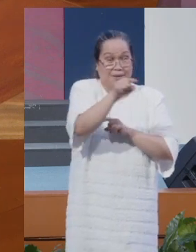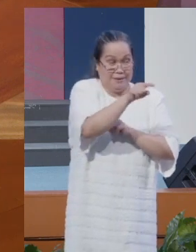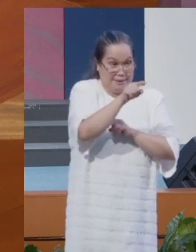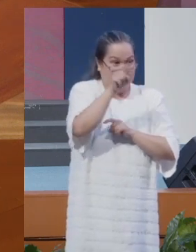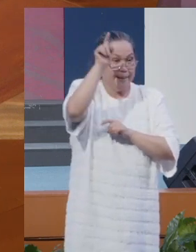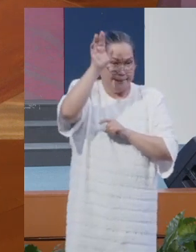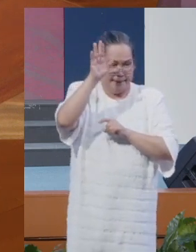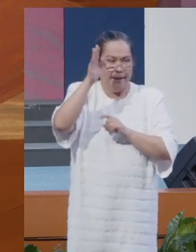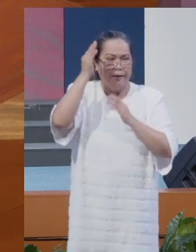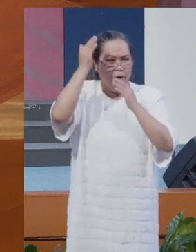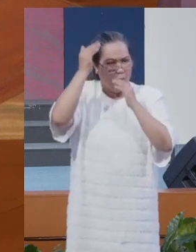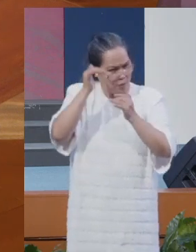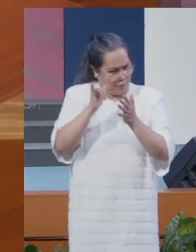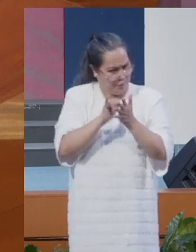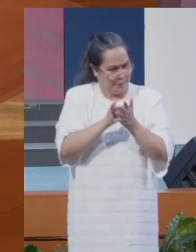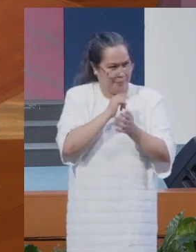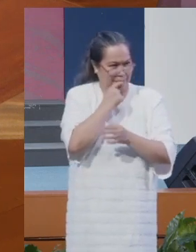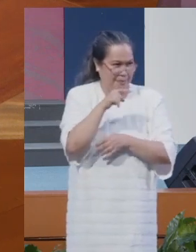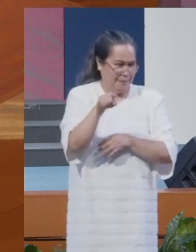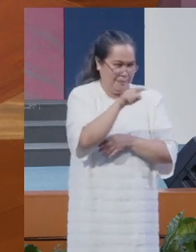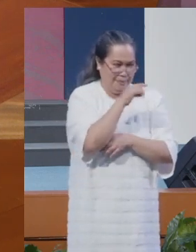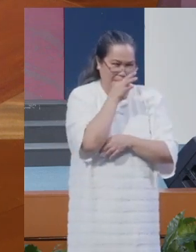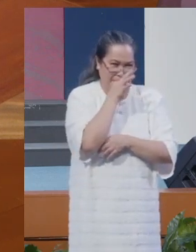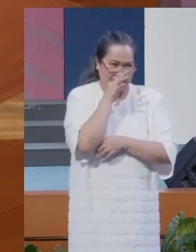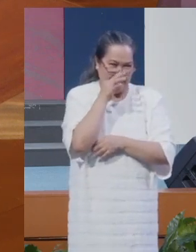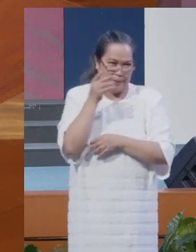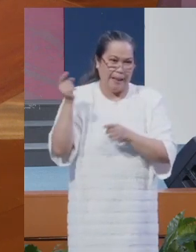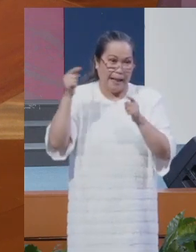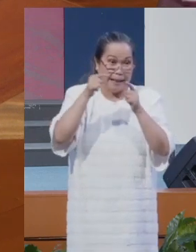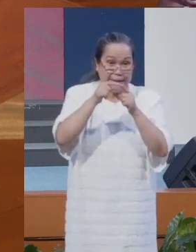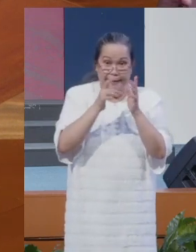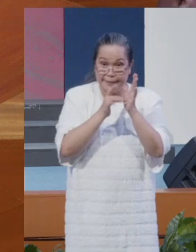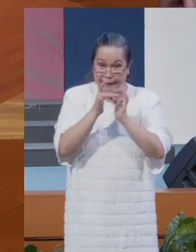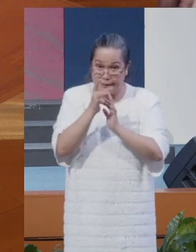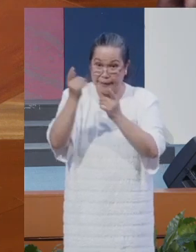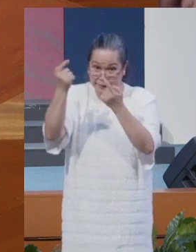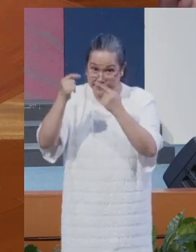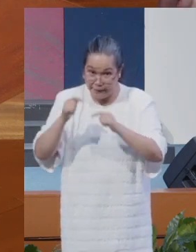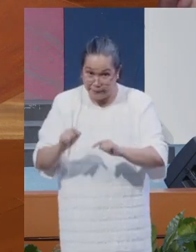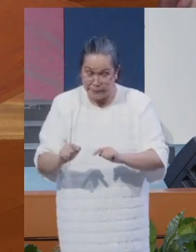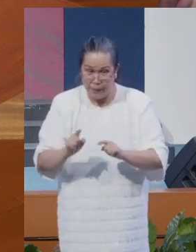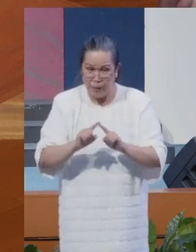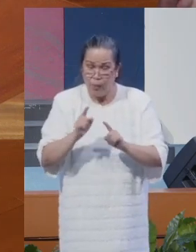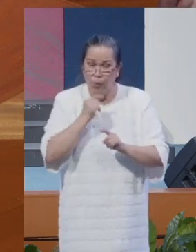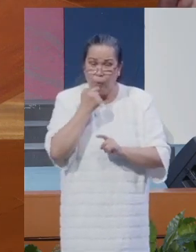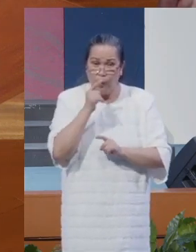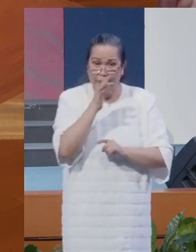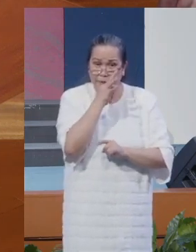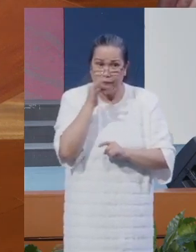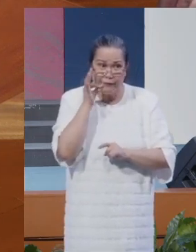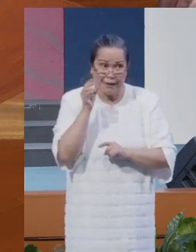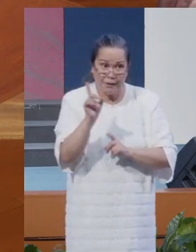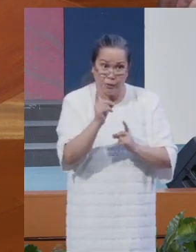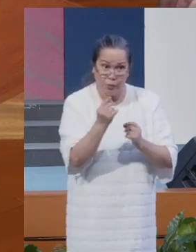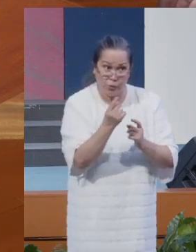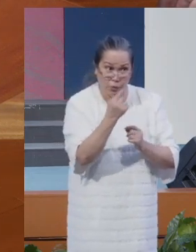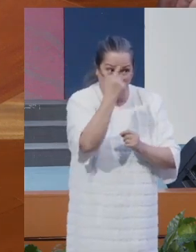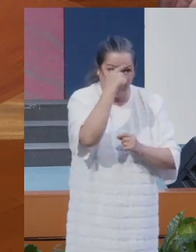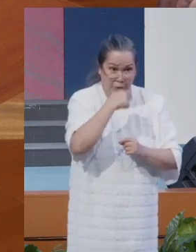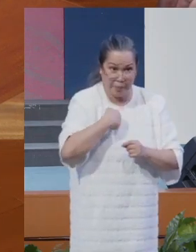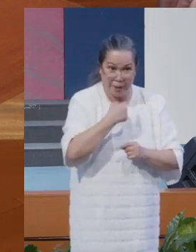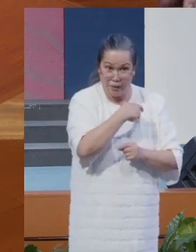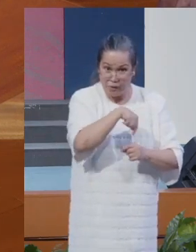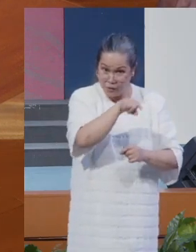in-expect ng Panginoon na mag-fast hanggang sa kanyang pagdating. At ang pag-aayuno po, hindi natin ginagawa dahil tayo